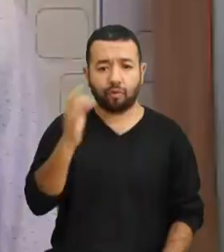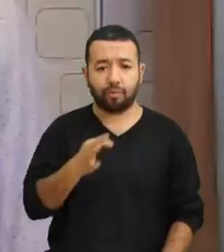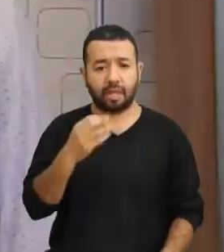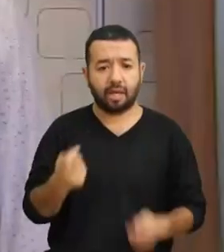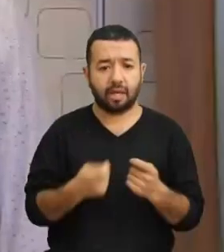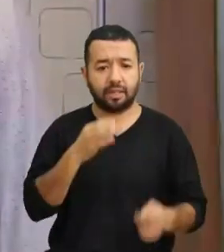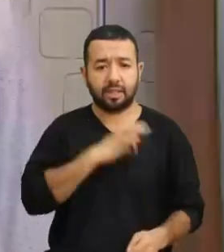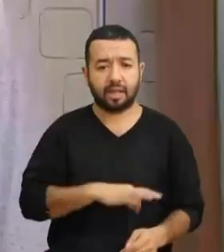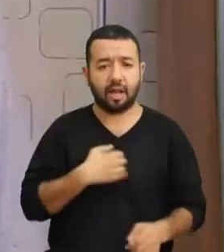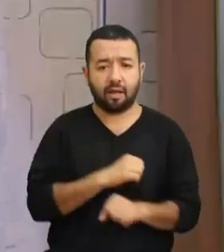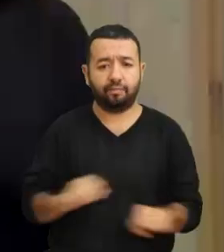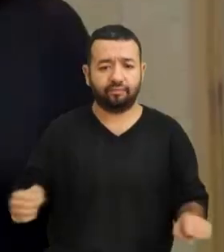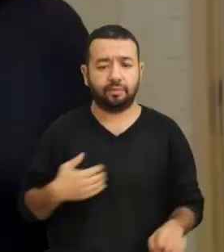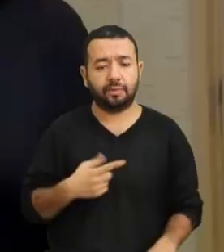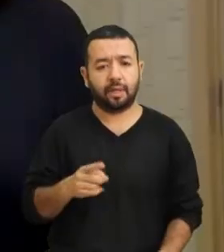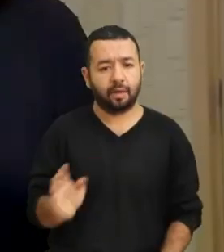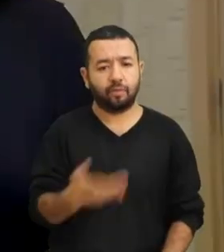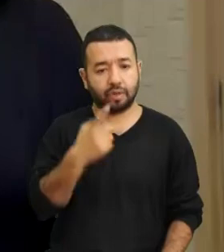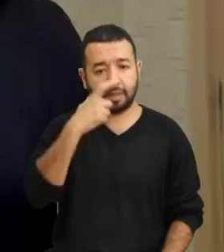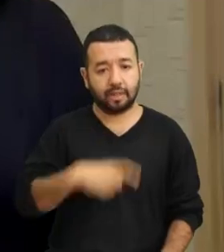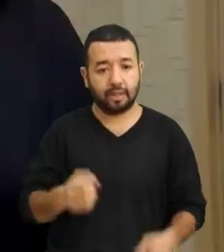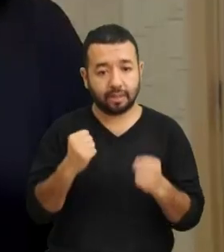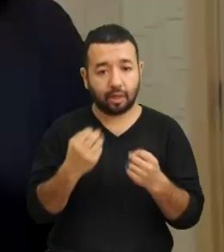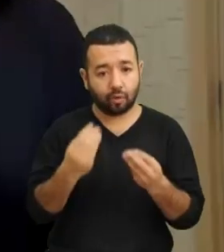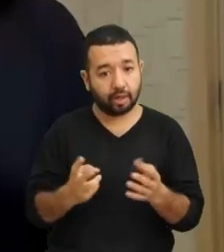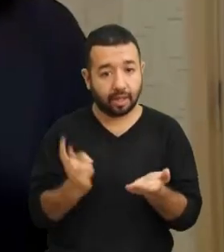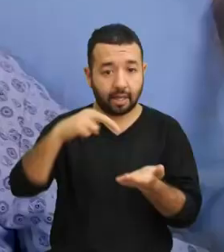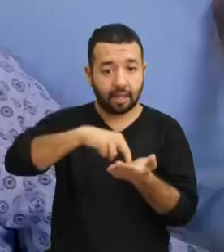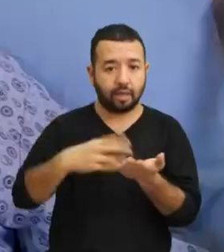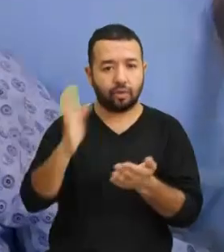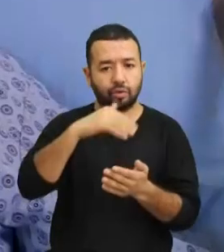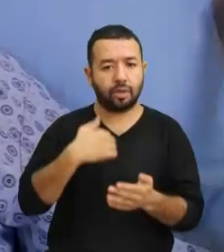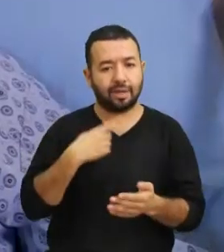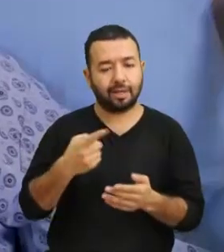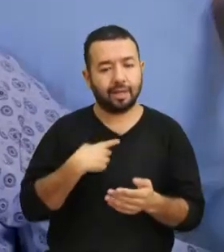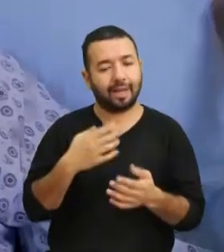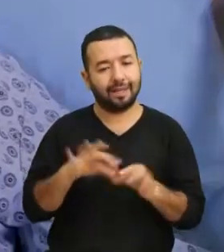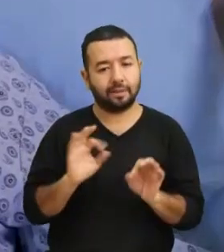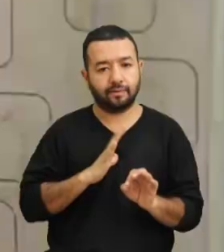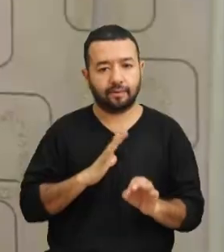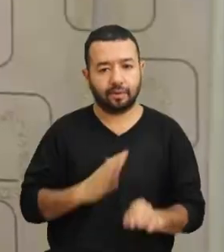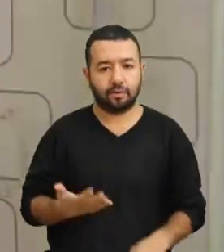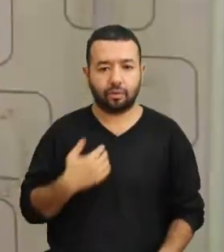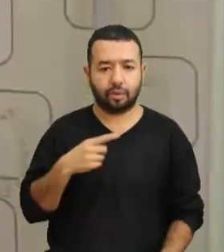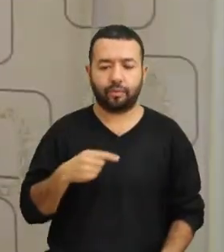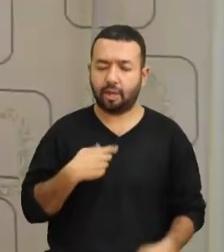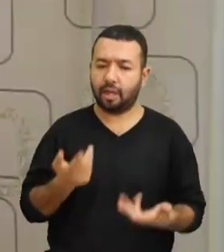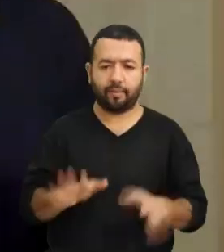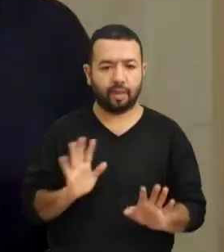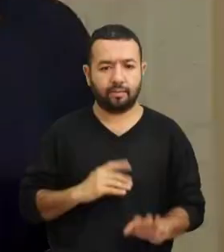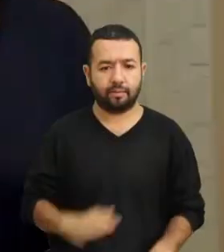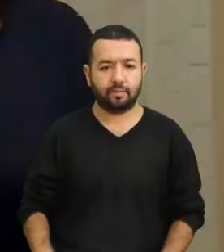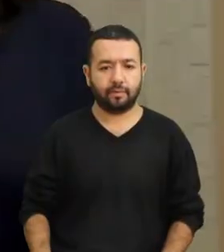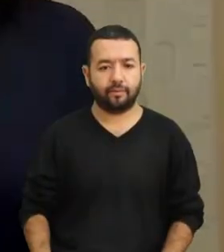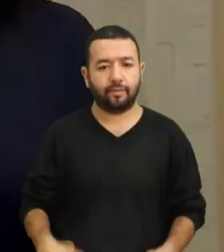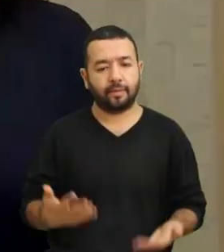milyarlık kârdan oldum. Ya siz boş verin, hele bir iyileşin, ayağa kalkın da o kısmını biz şirketten hallettiririz. Yo, biz bunu kabul edemeyiz.